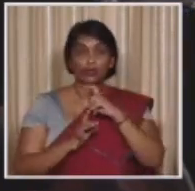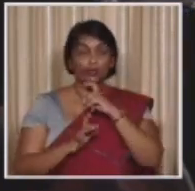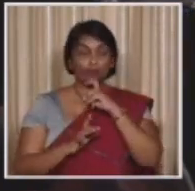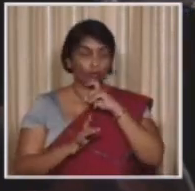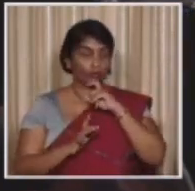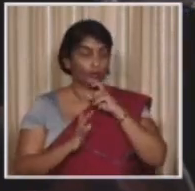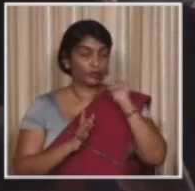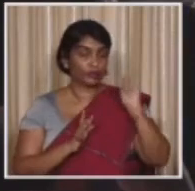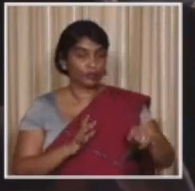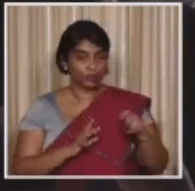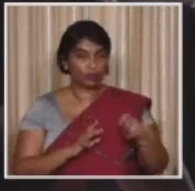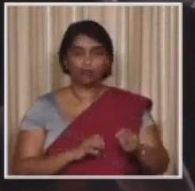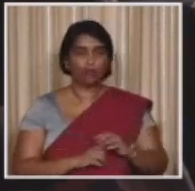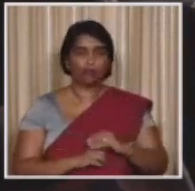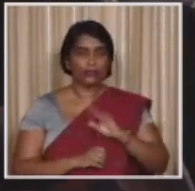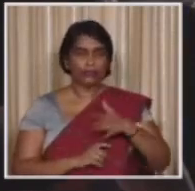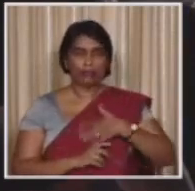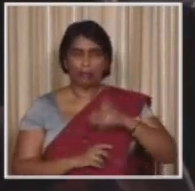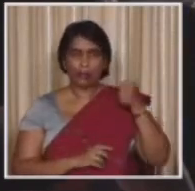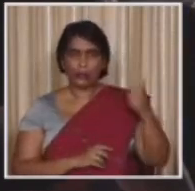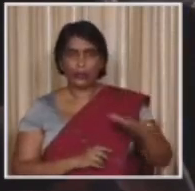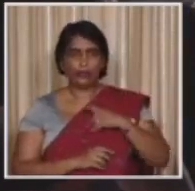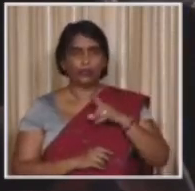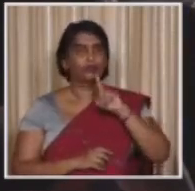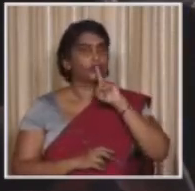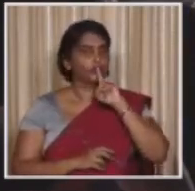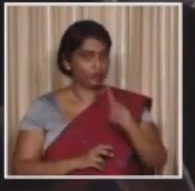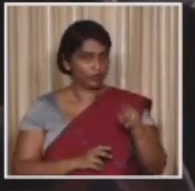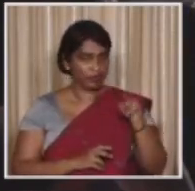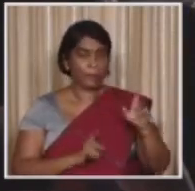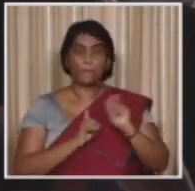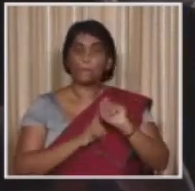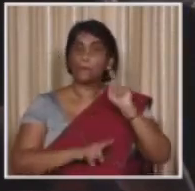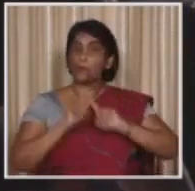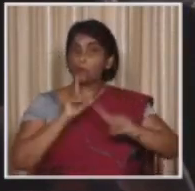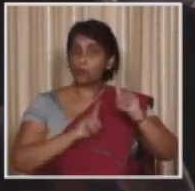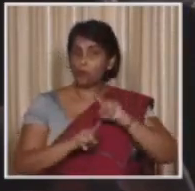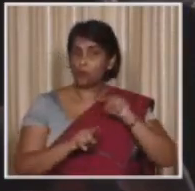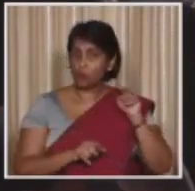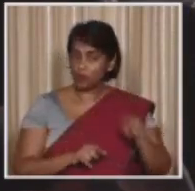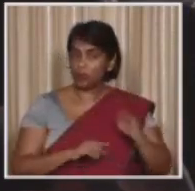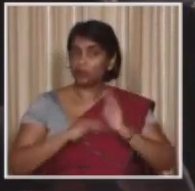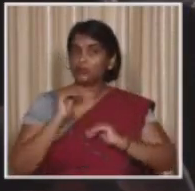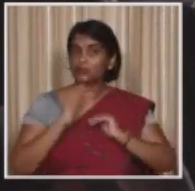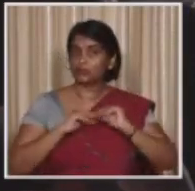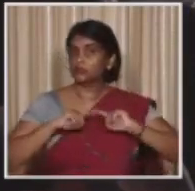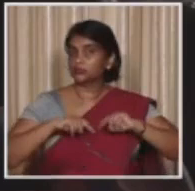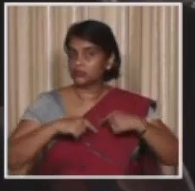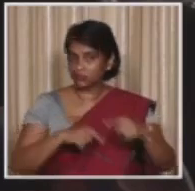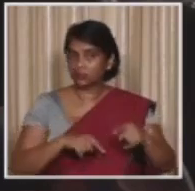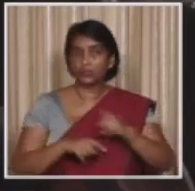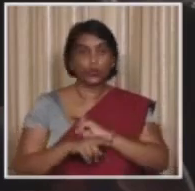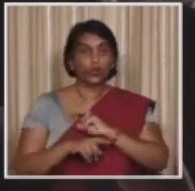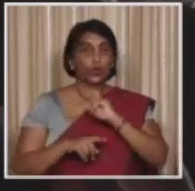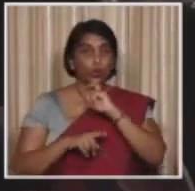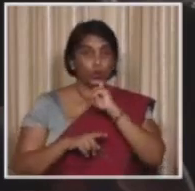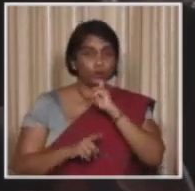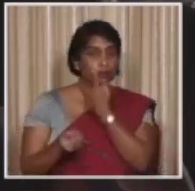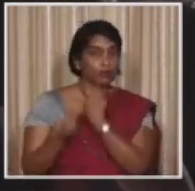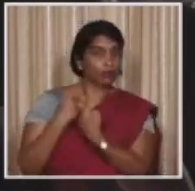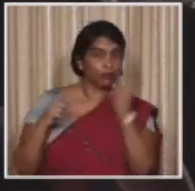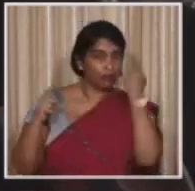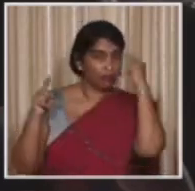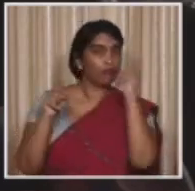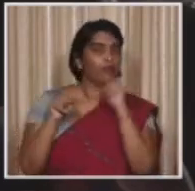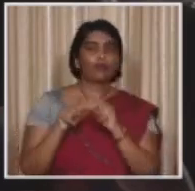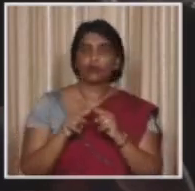ජුරිස් හෙලා දකිමින් නිවේදනයක් නිකුත් කරනවා පාර්ලිමේන්තුවේ ක්‍රියාකලාපය අධිකරණයට ඇගිලි ගැසීම